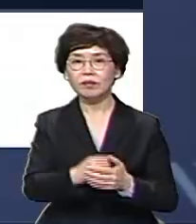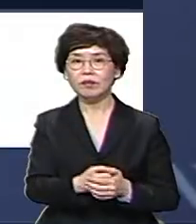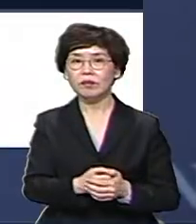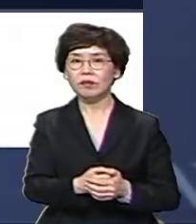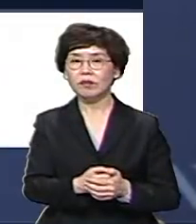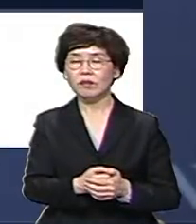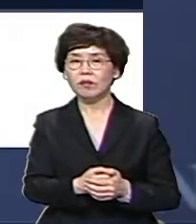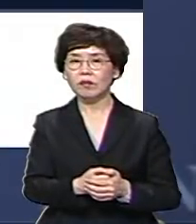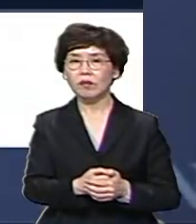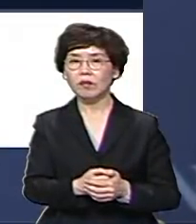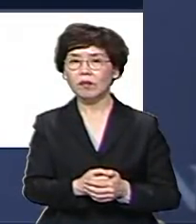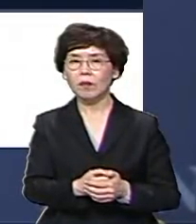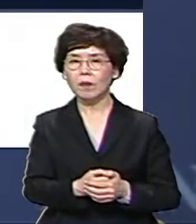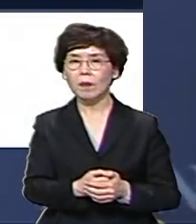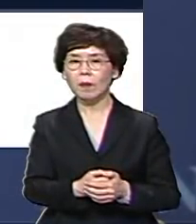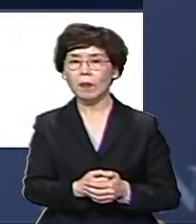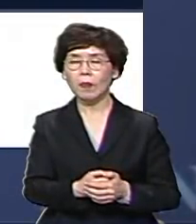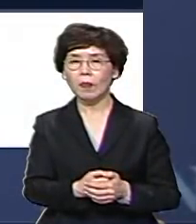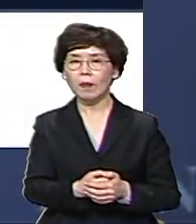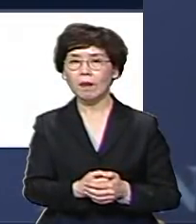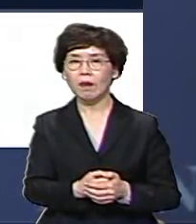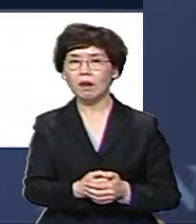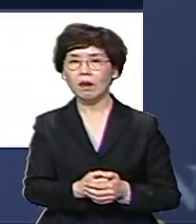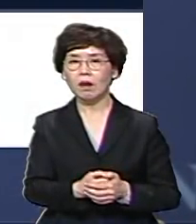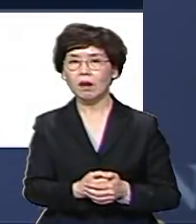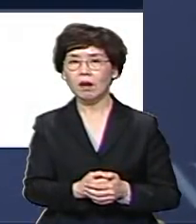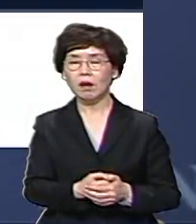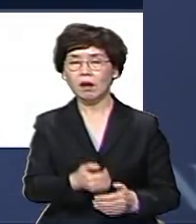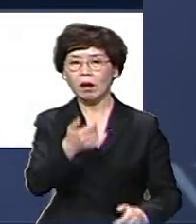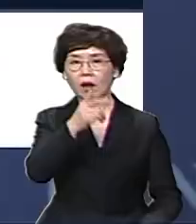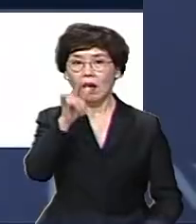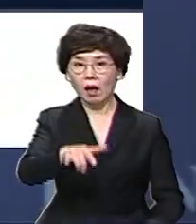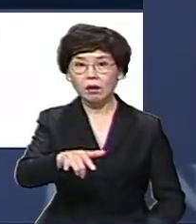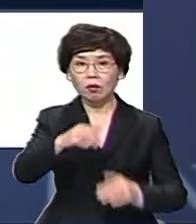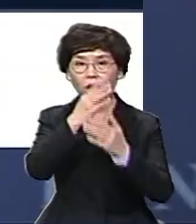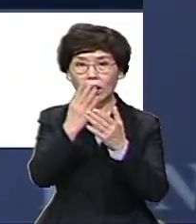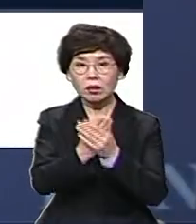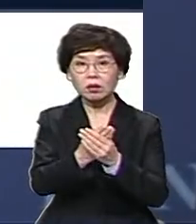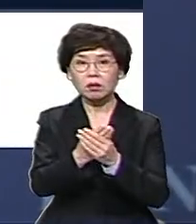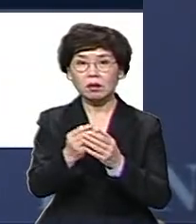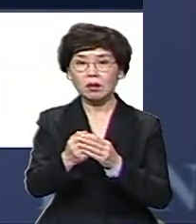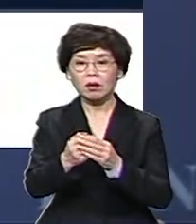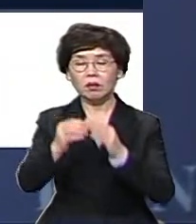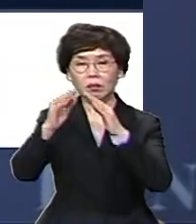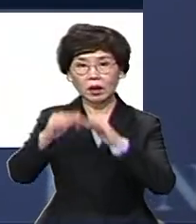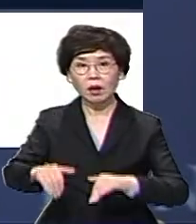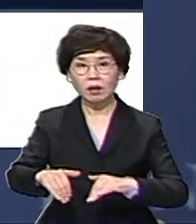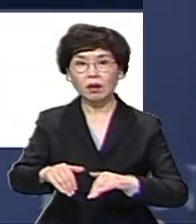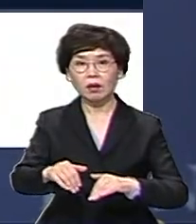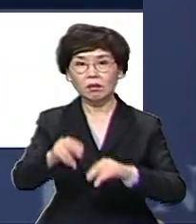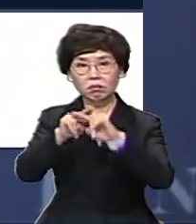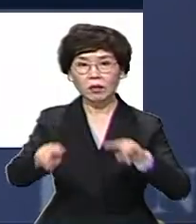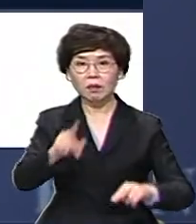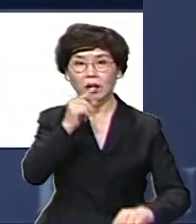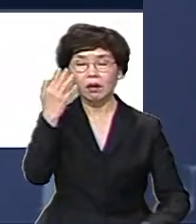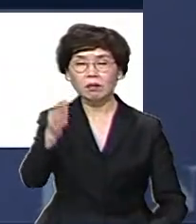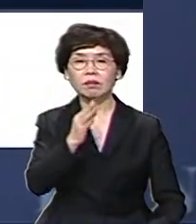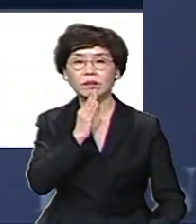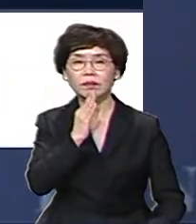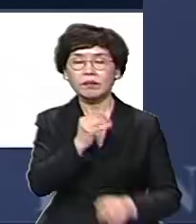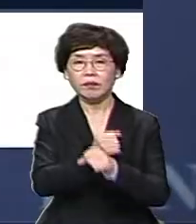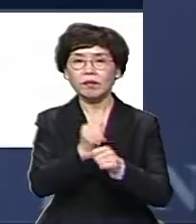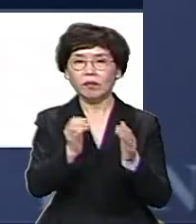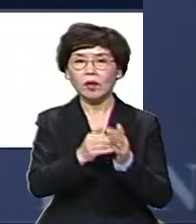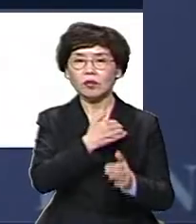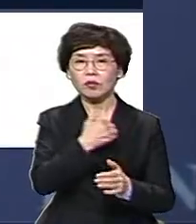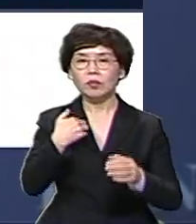실제 영변의 핵시설, 핵단지를 파괴하는 것 말씀하셨습니까? 얘기하셨던 거죠? 얘기했습니다. 모든